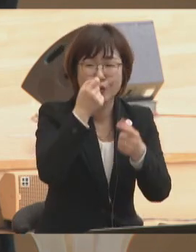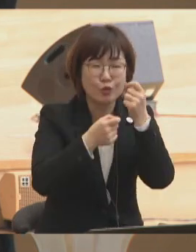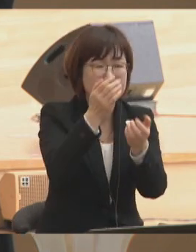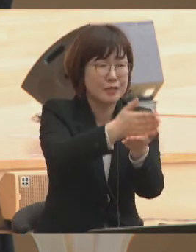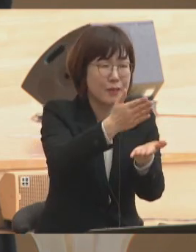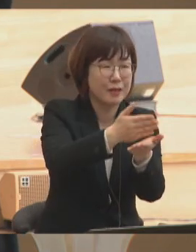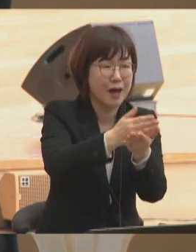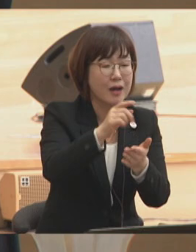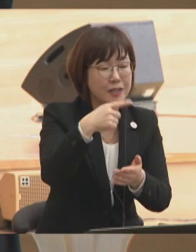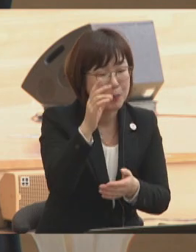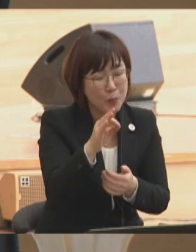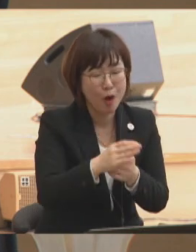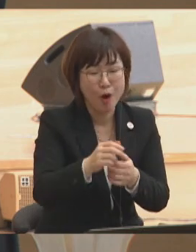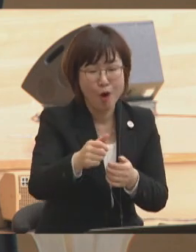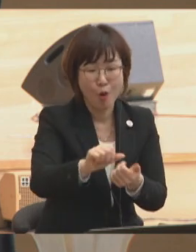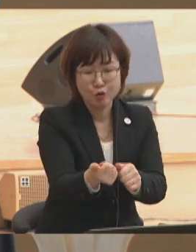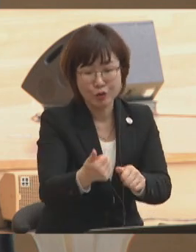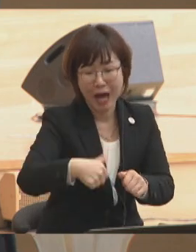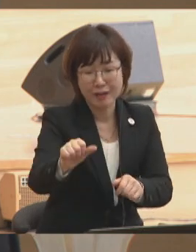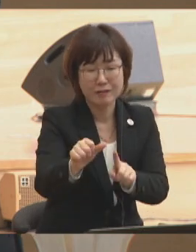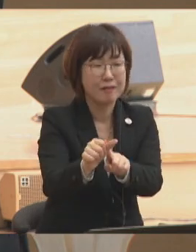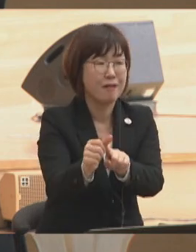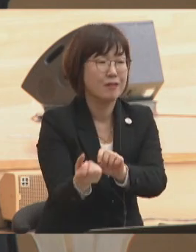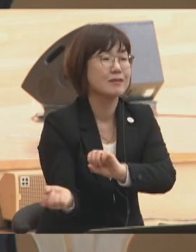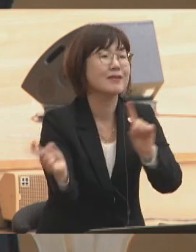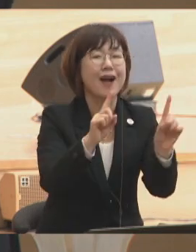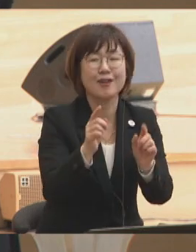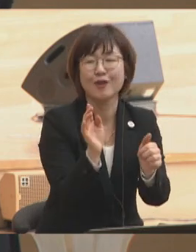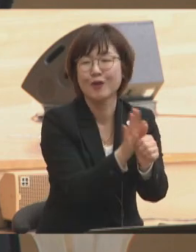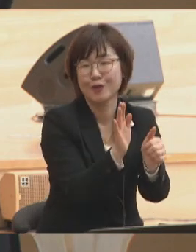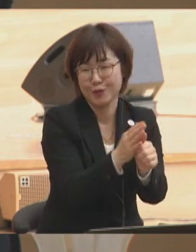보면 죽은 아들을 살려주시죠.